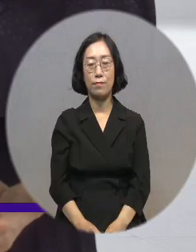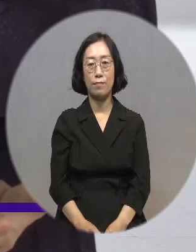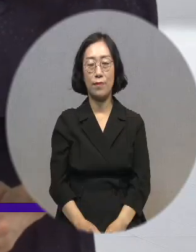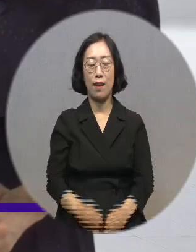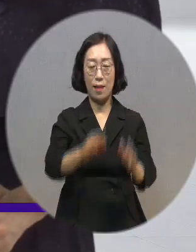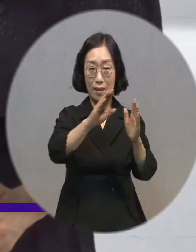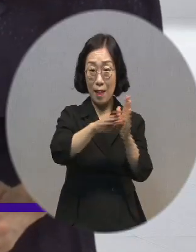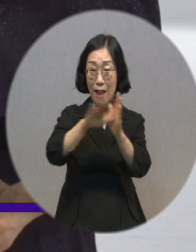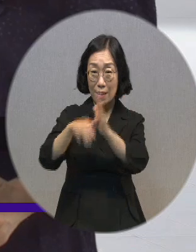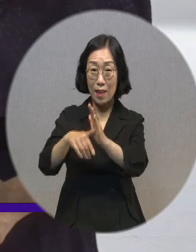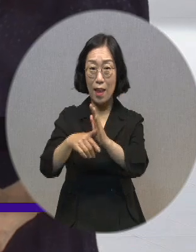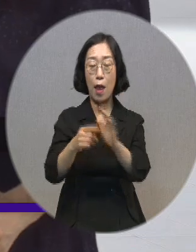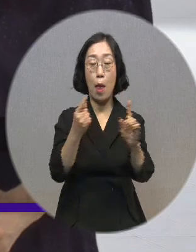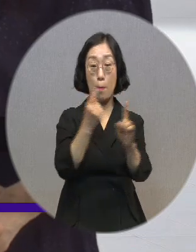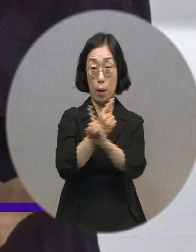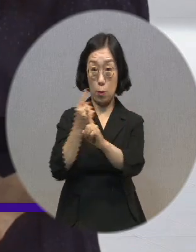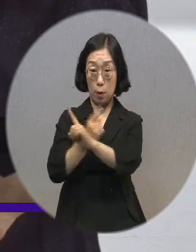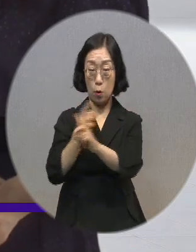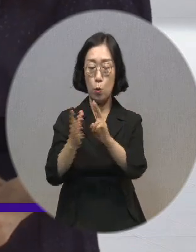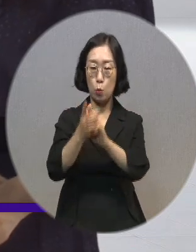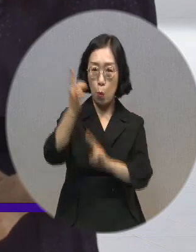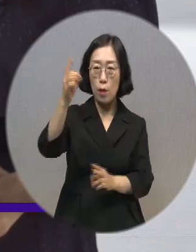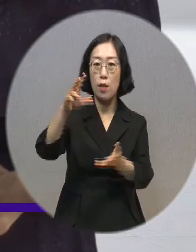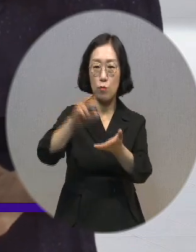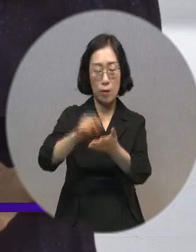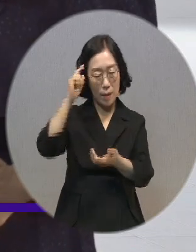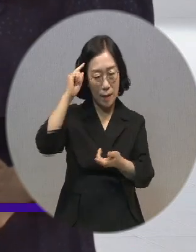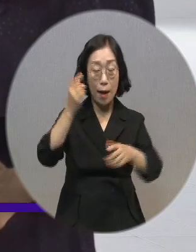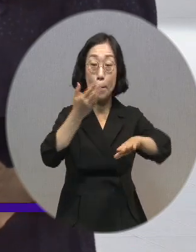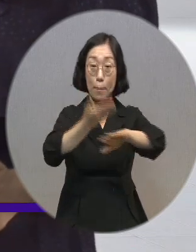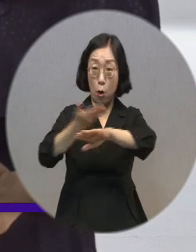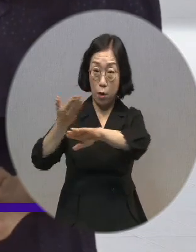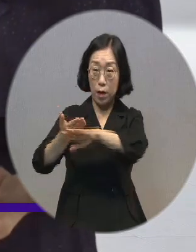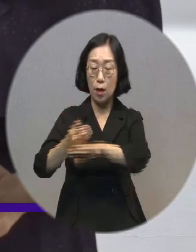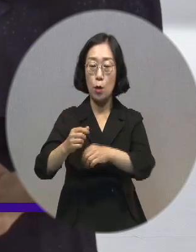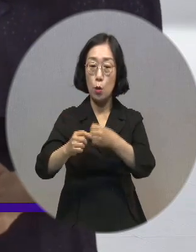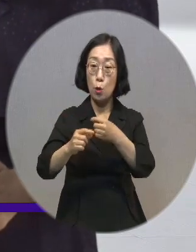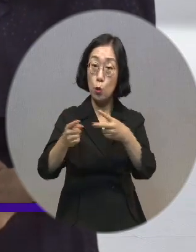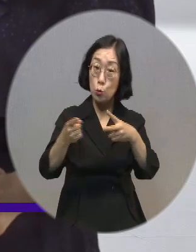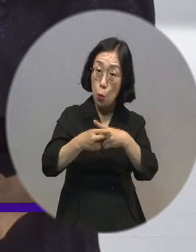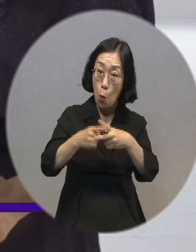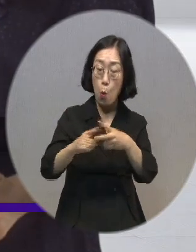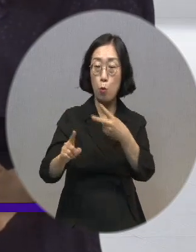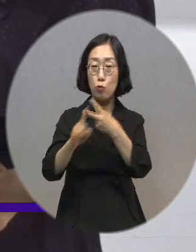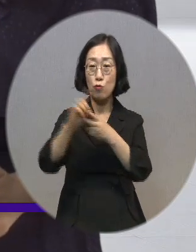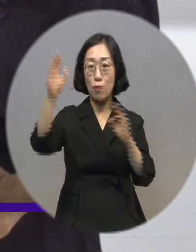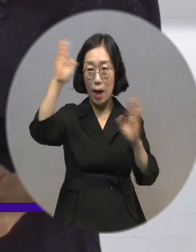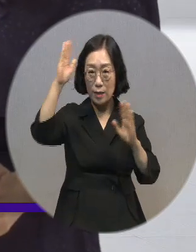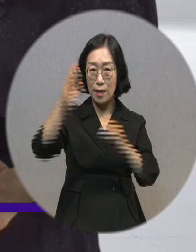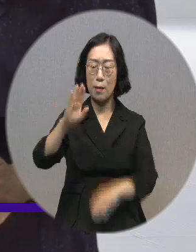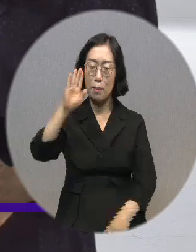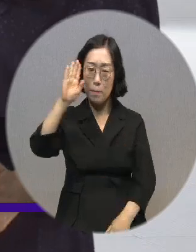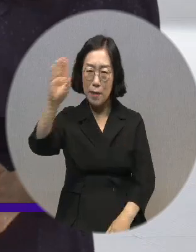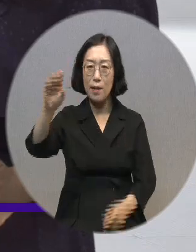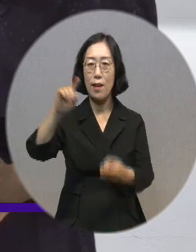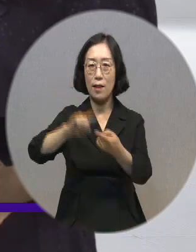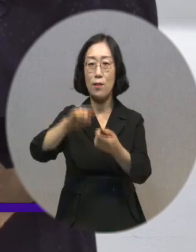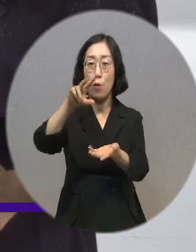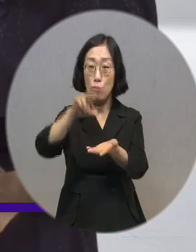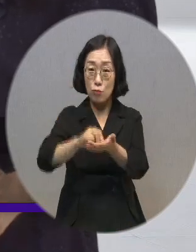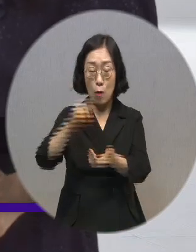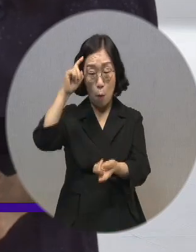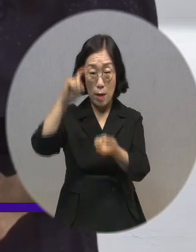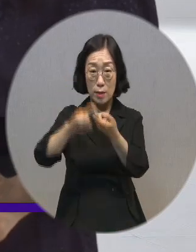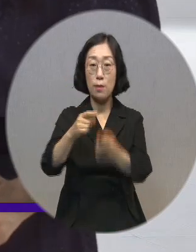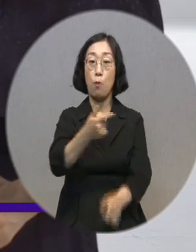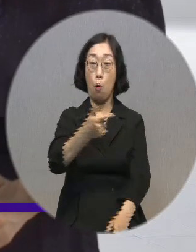시대마다 조금씩 변화하는 통일에 대한 다양한 생각들, 초중고 미래 세대는 통일이 가져올 이익에 관심이 많다는